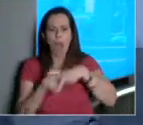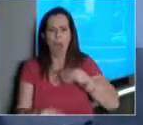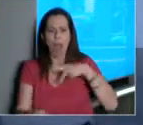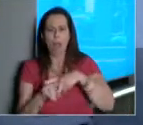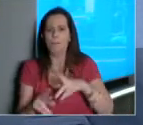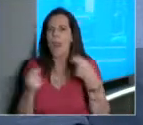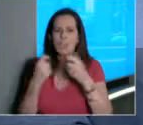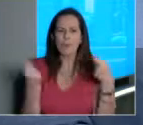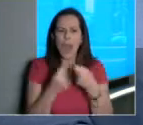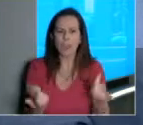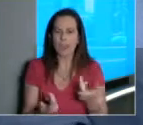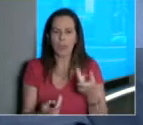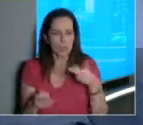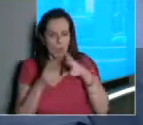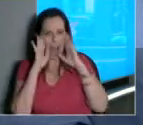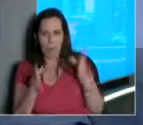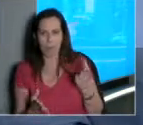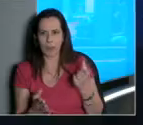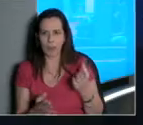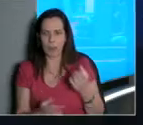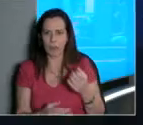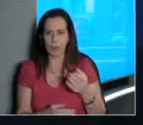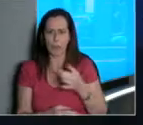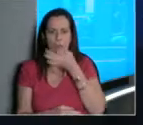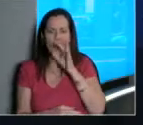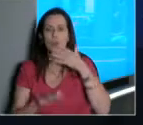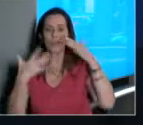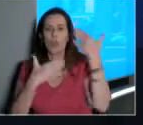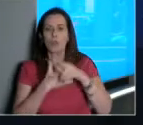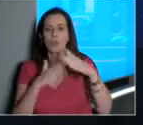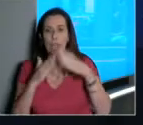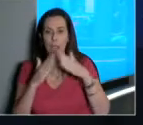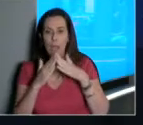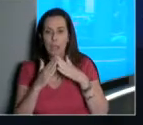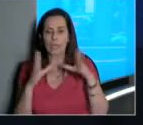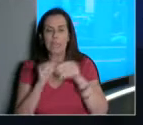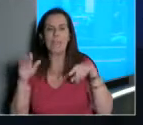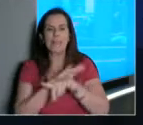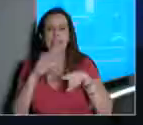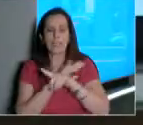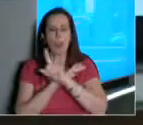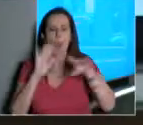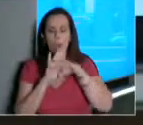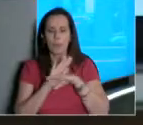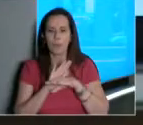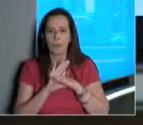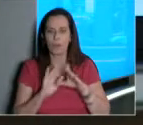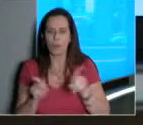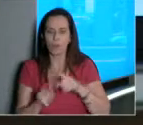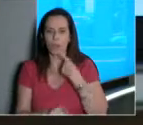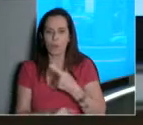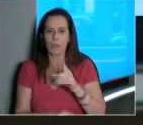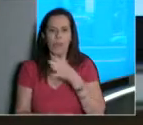רגע, שנייה. אני לא פונה אלייך. שאלתי אם בעשור האחרון אתה גר עם מסתננים בלתי חוקיים. איך שאני מחלה